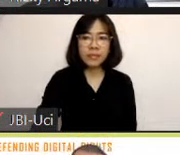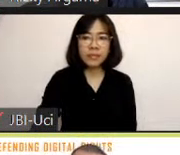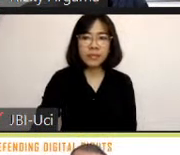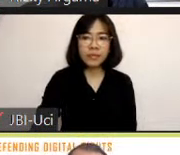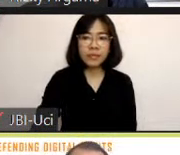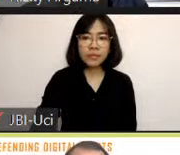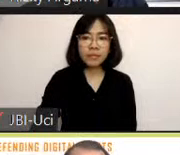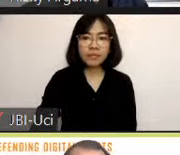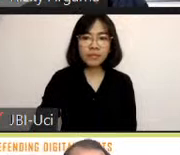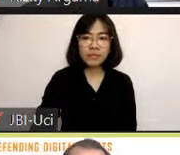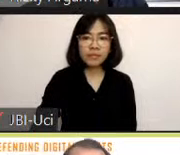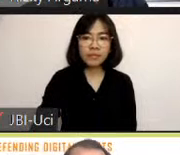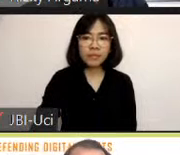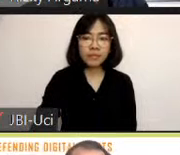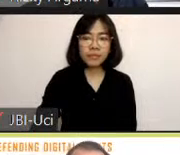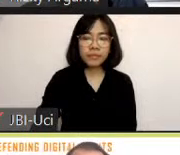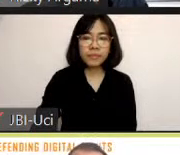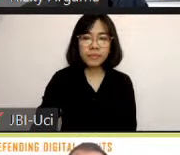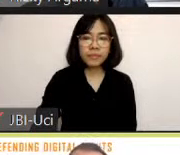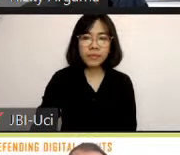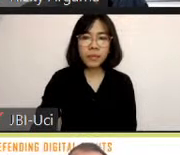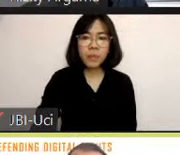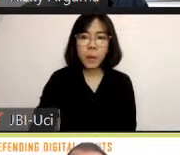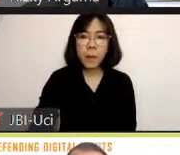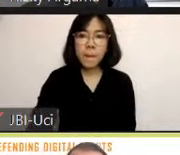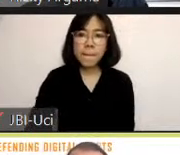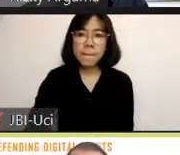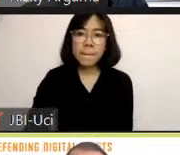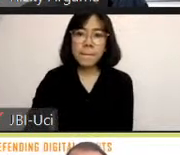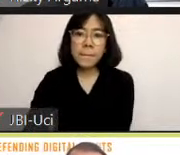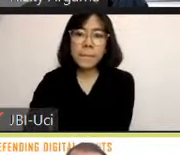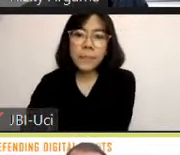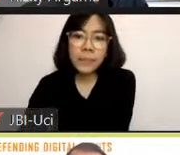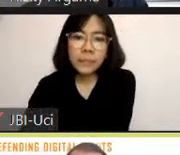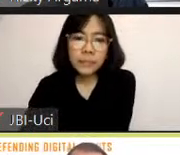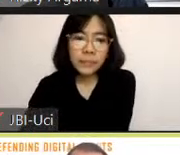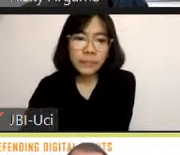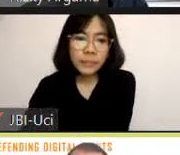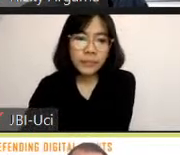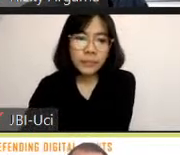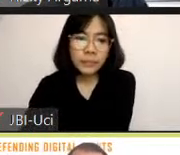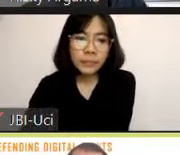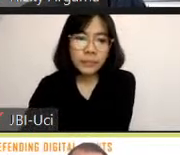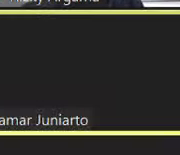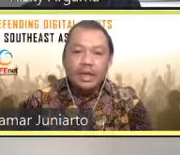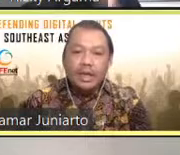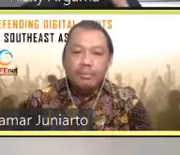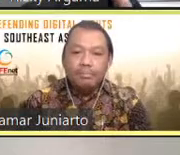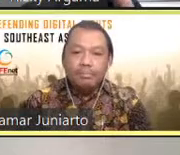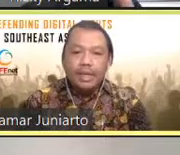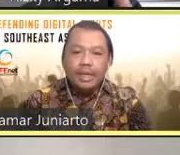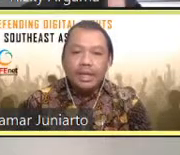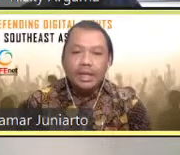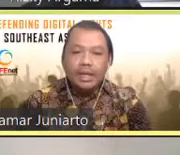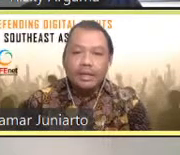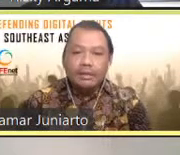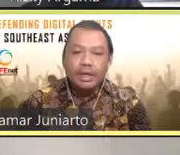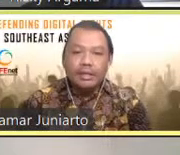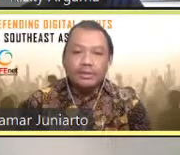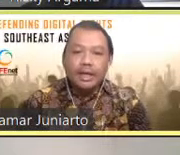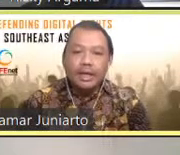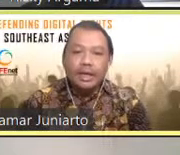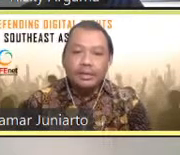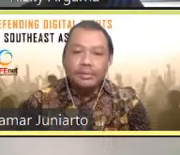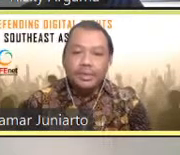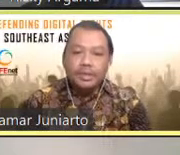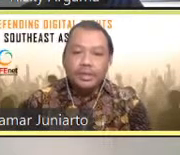resesi demokrasi seperti ini, tapi dalam konteks Indonesia saya rasa menarik kita bisa melihatnya dalam paling tidak tren 3